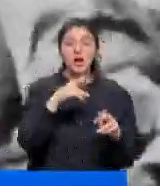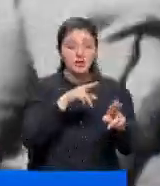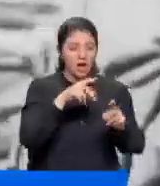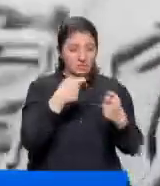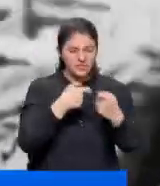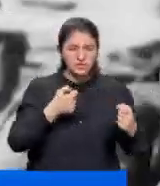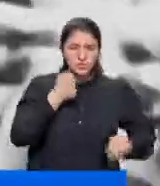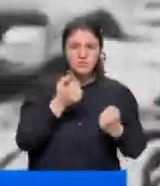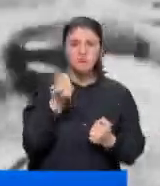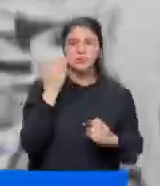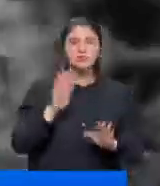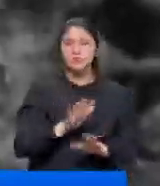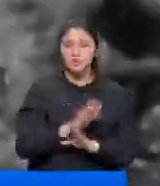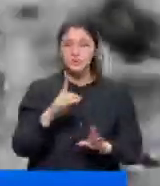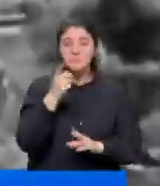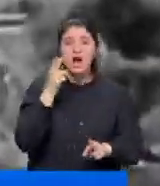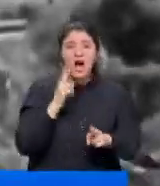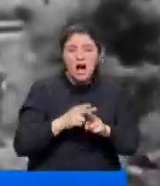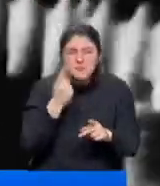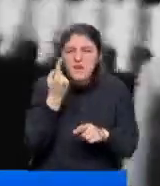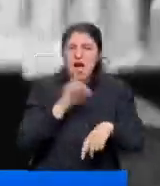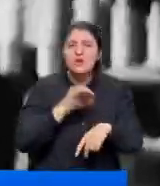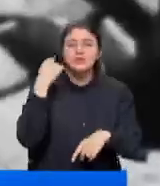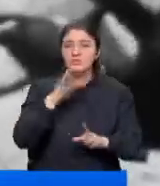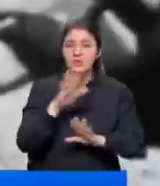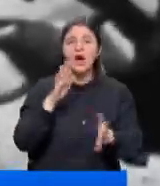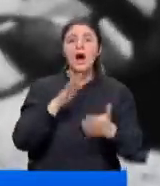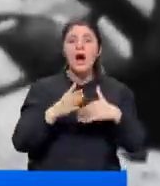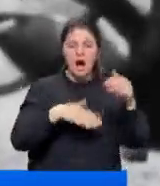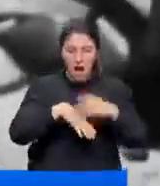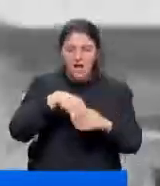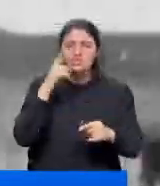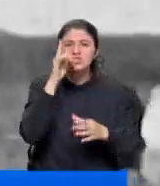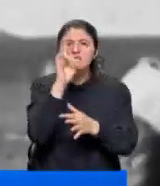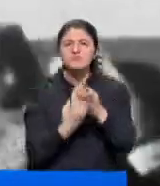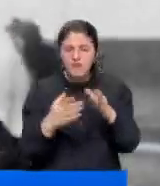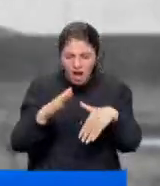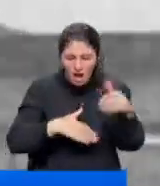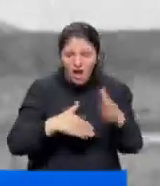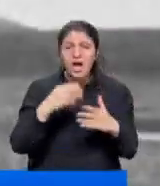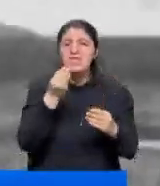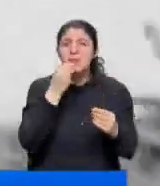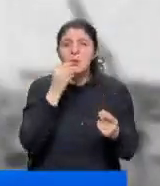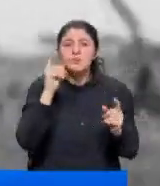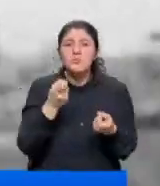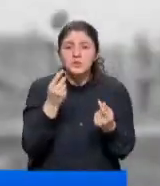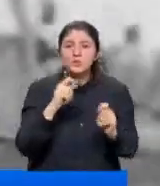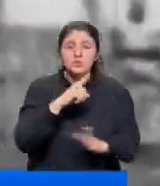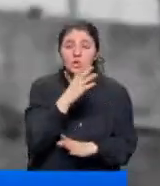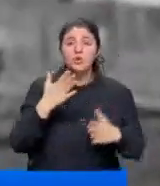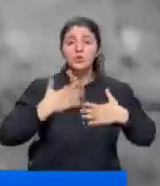cepheye koşmaktan geri durmadılar bir an bile düşünmediler ayakları çıplaktı yiyecek yemek bulmak daha güçlü